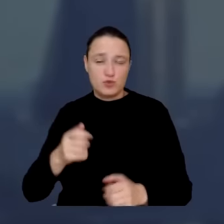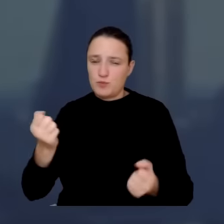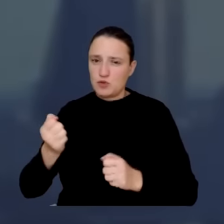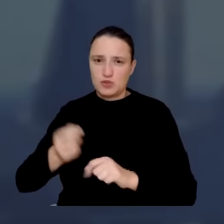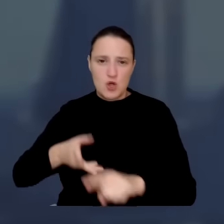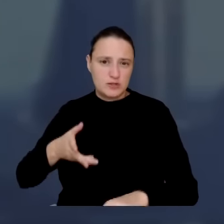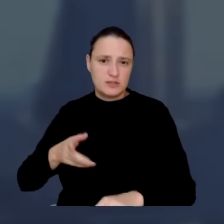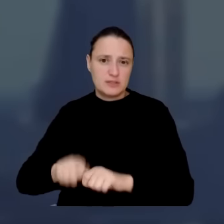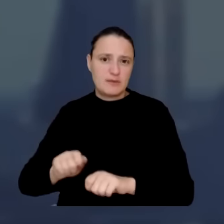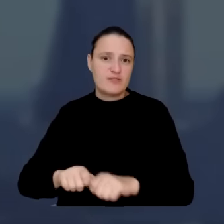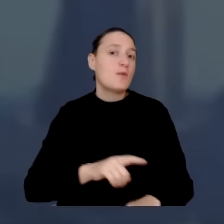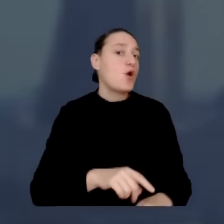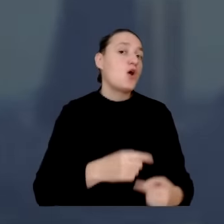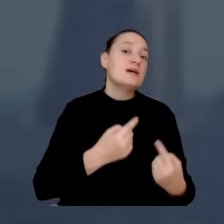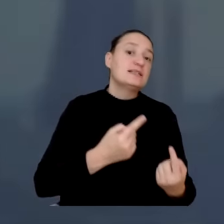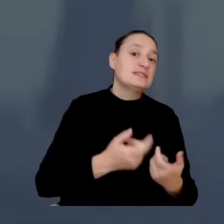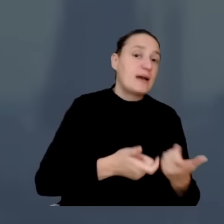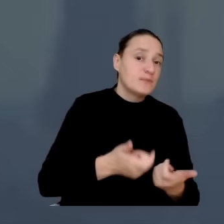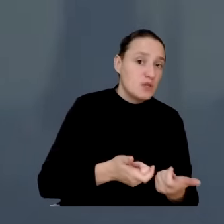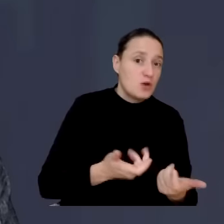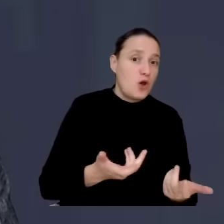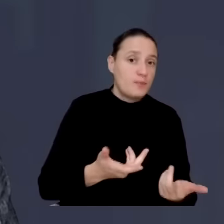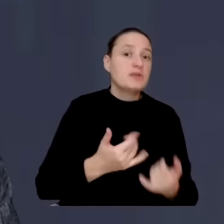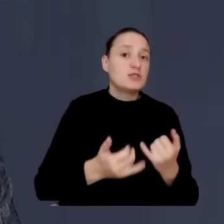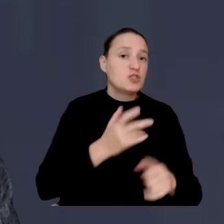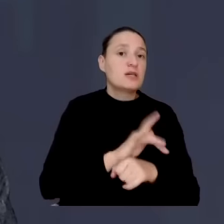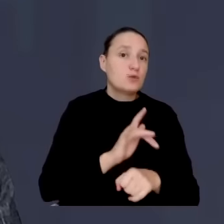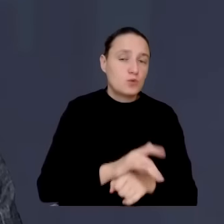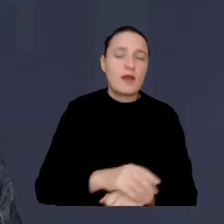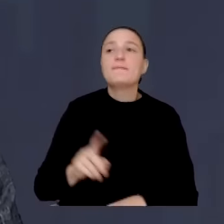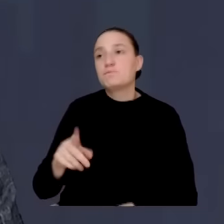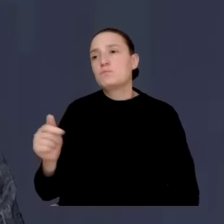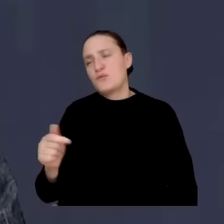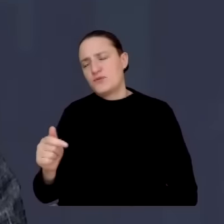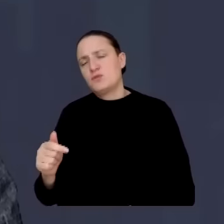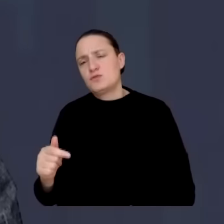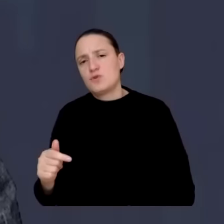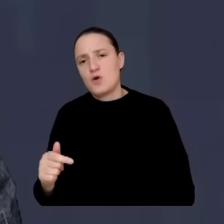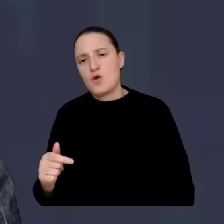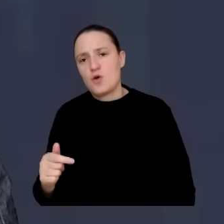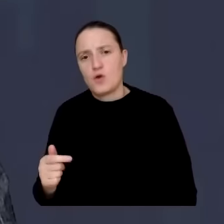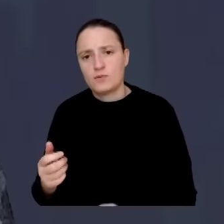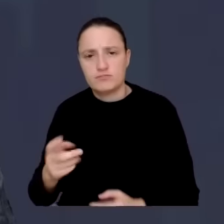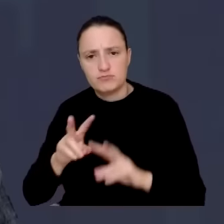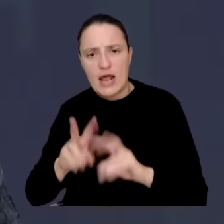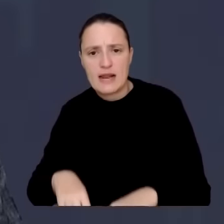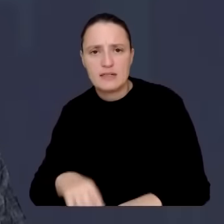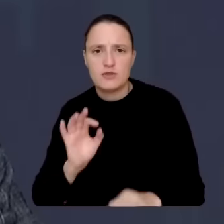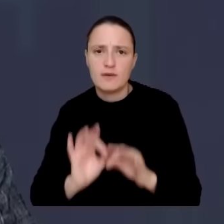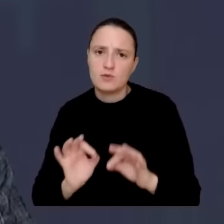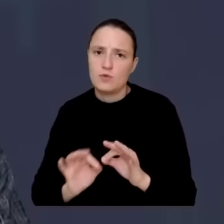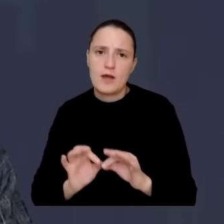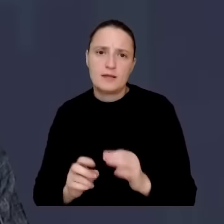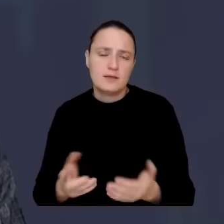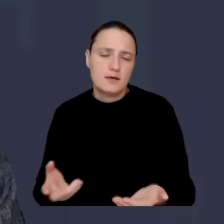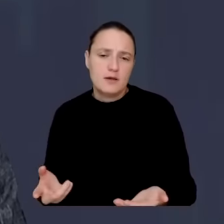właśnie samu tego nie robię tak i Dokładnie tak i to powinno zostać dużo powinno być przeanalizowane i